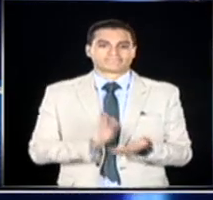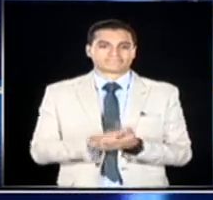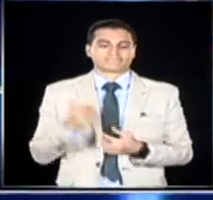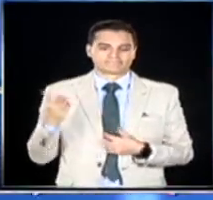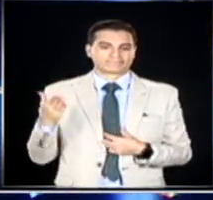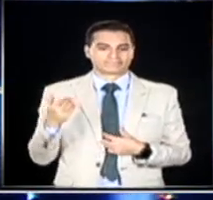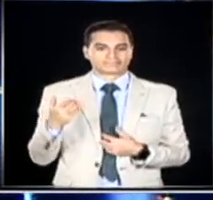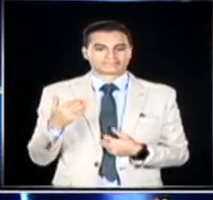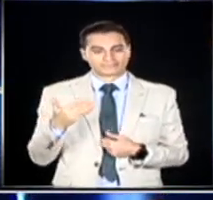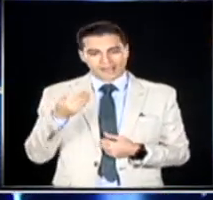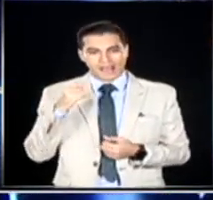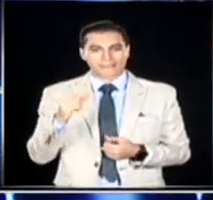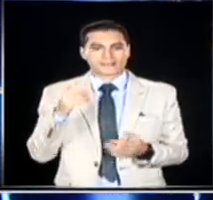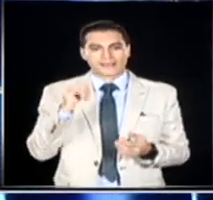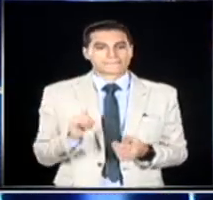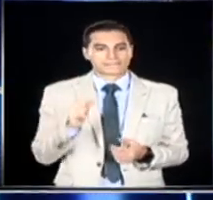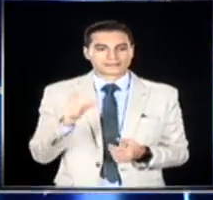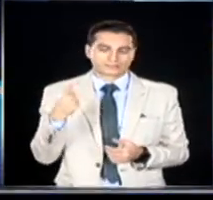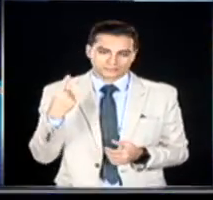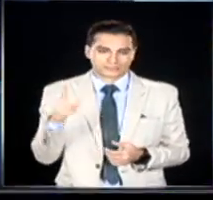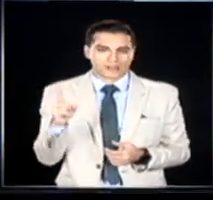حظك يا علي،